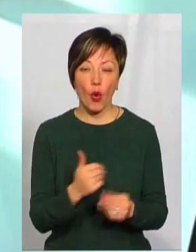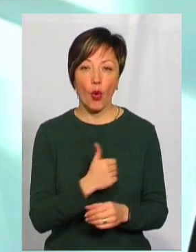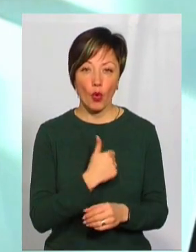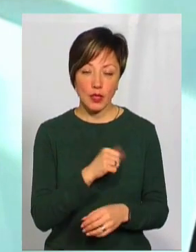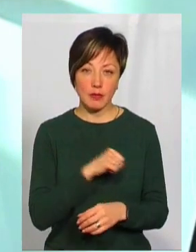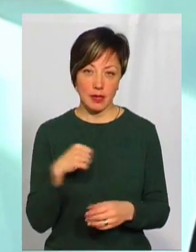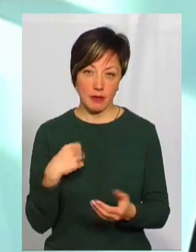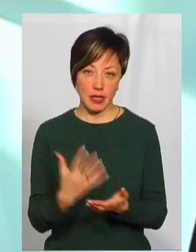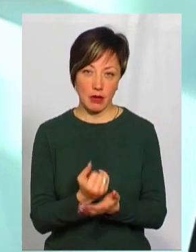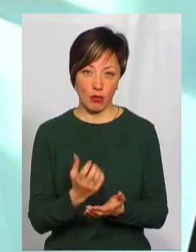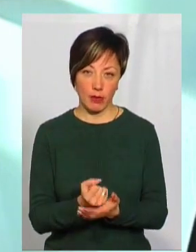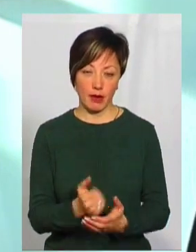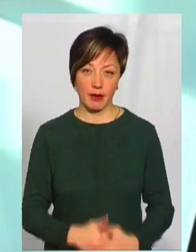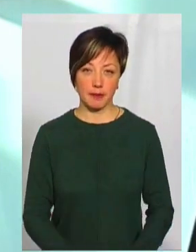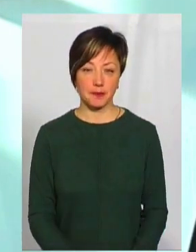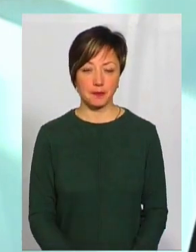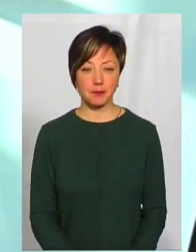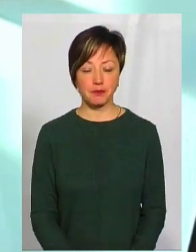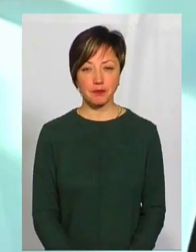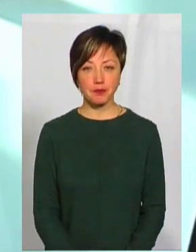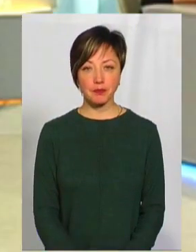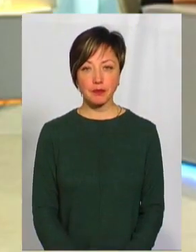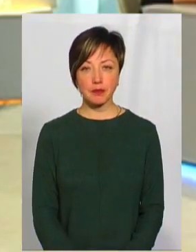хочемо їх самі заробити.